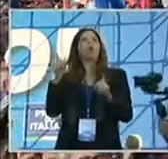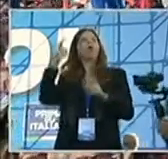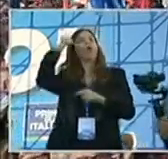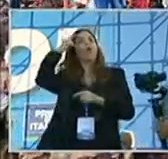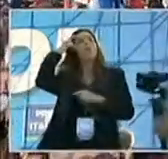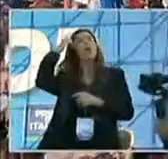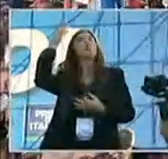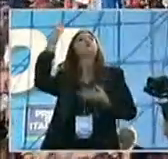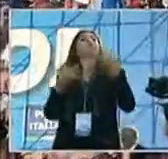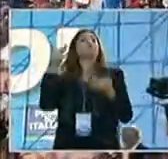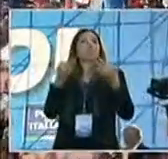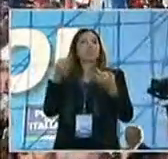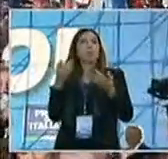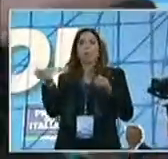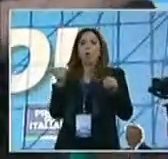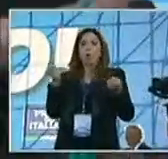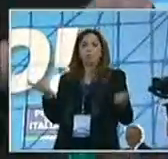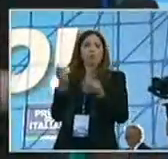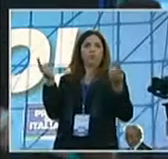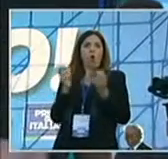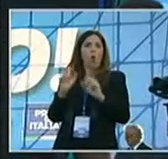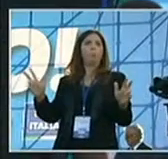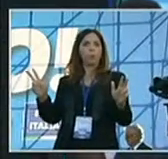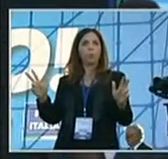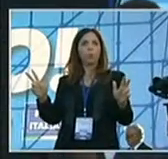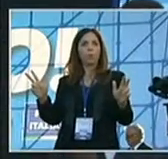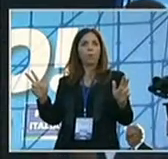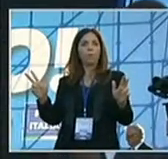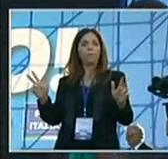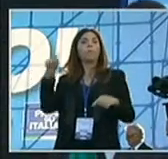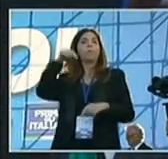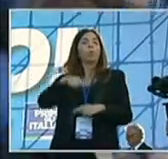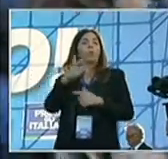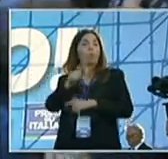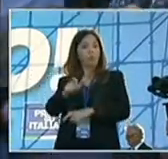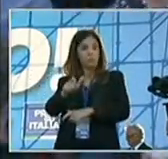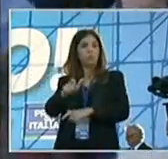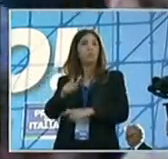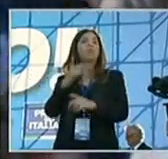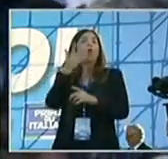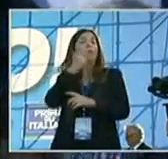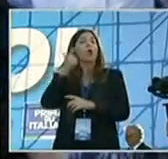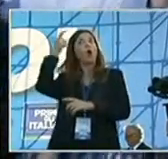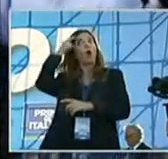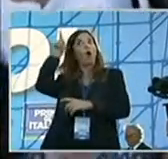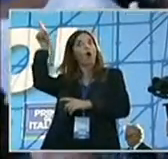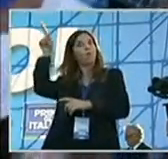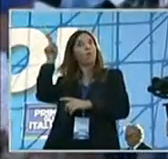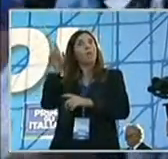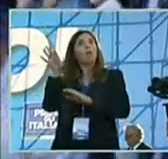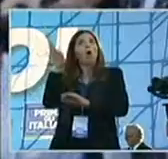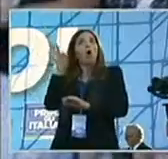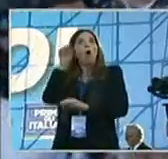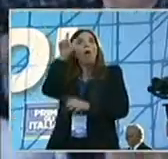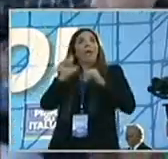controllo. Siamo qui per mandare a casa questo governo non eletto dagli